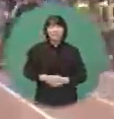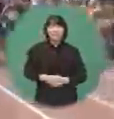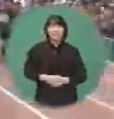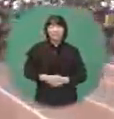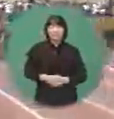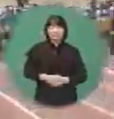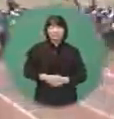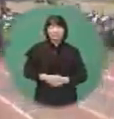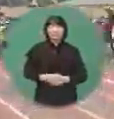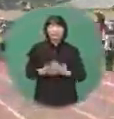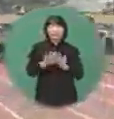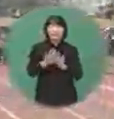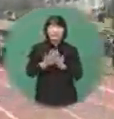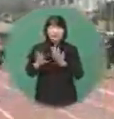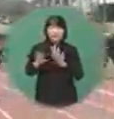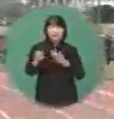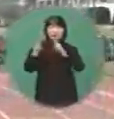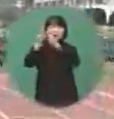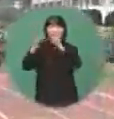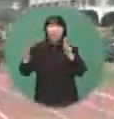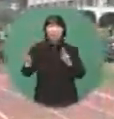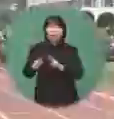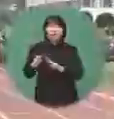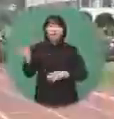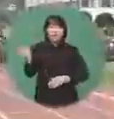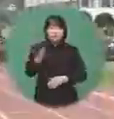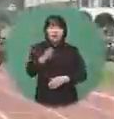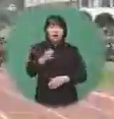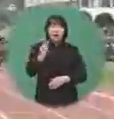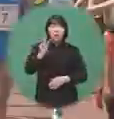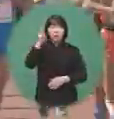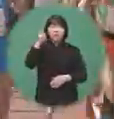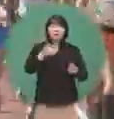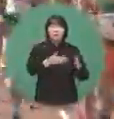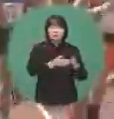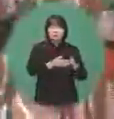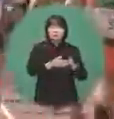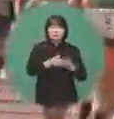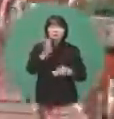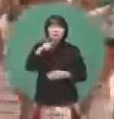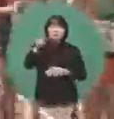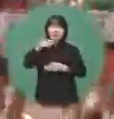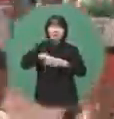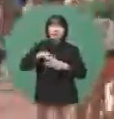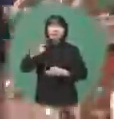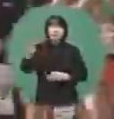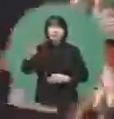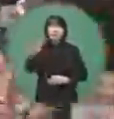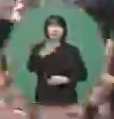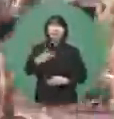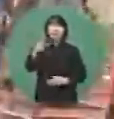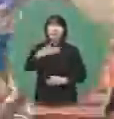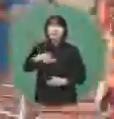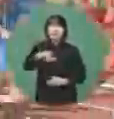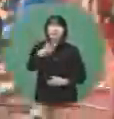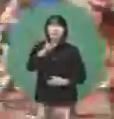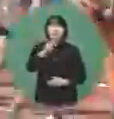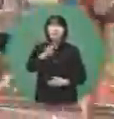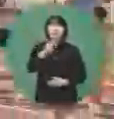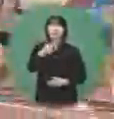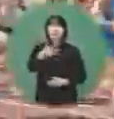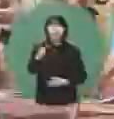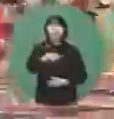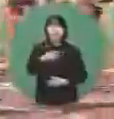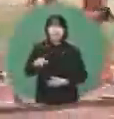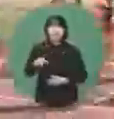郡山シティマラソン大会に今年は北海道から沖縄まで県内外から7648人が